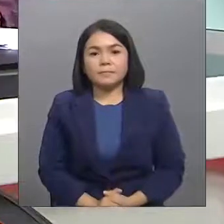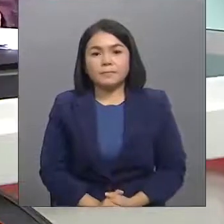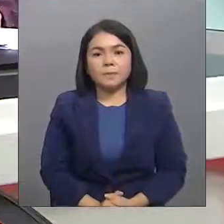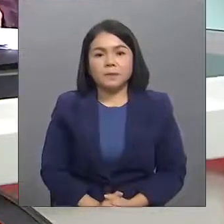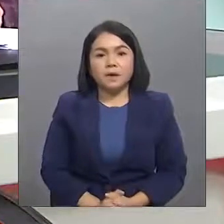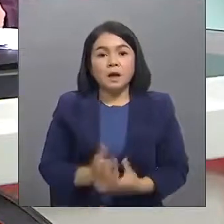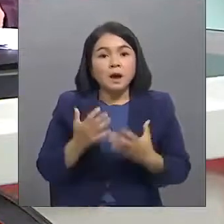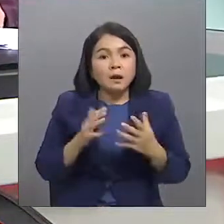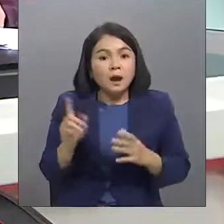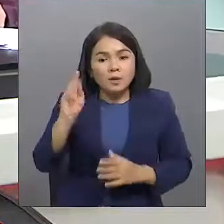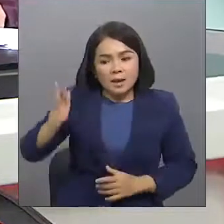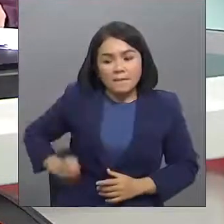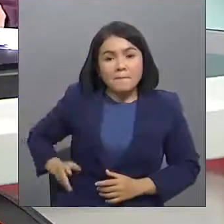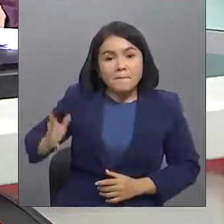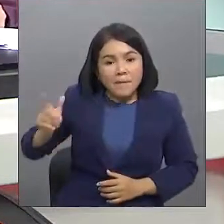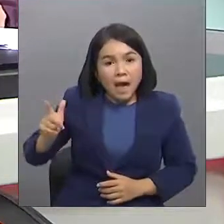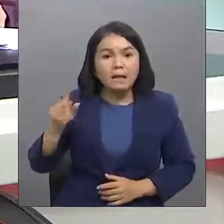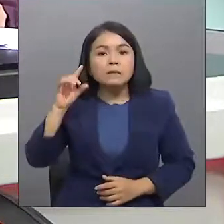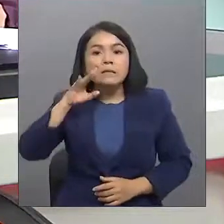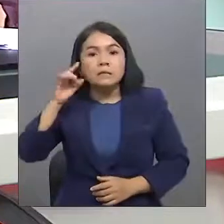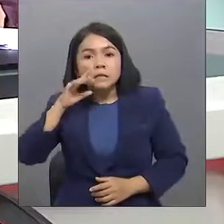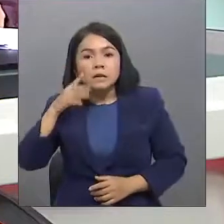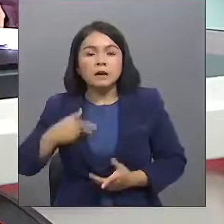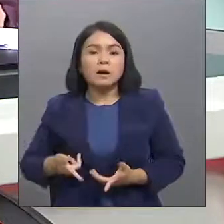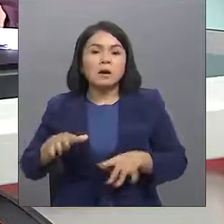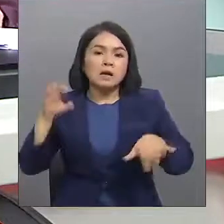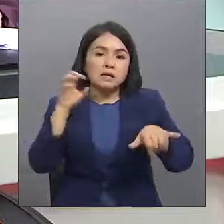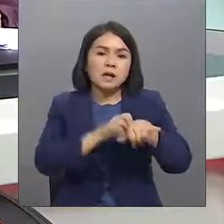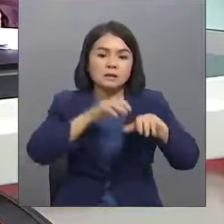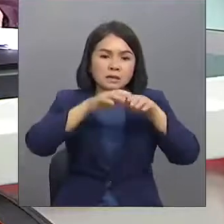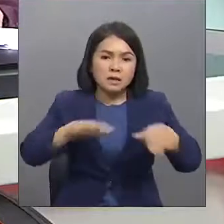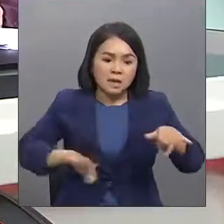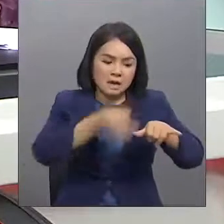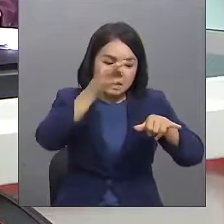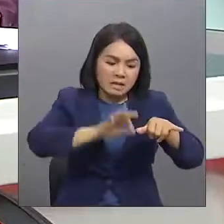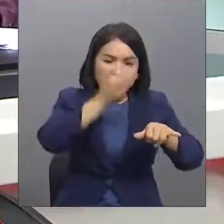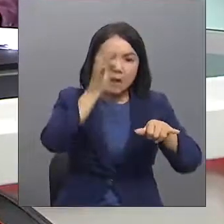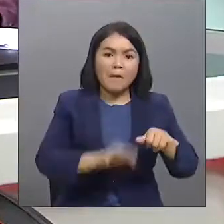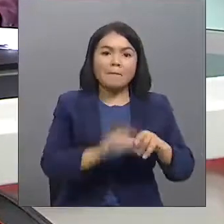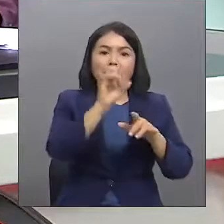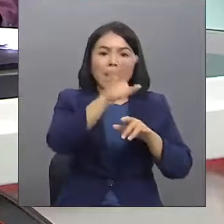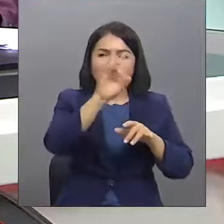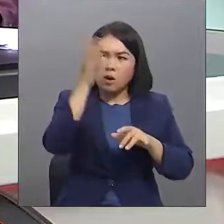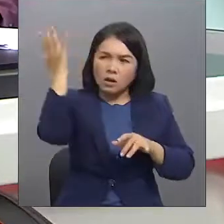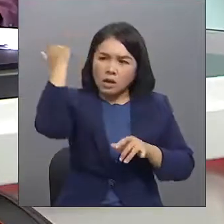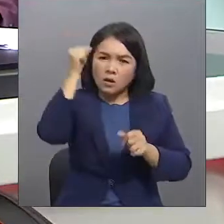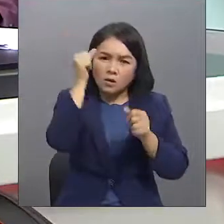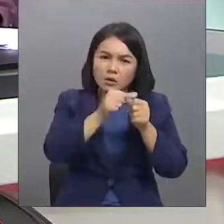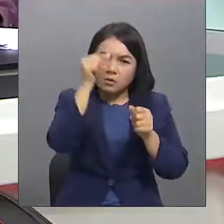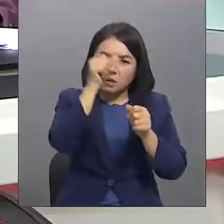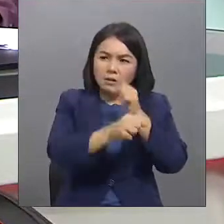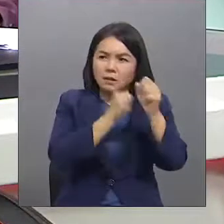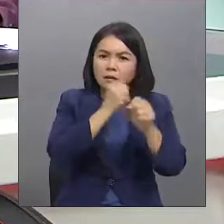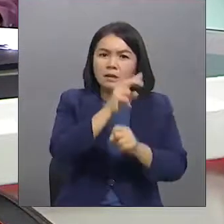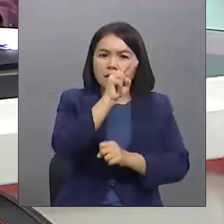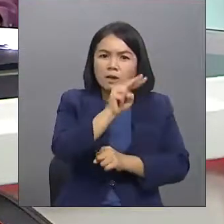หลังเกิดเหตุสุนัขจรจัดรุมกัดเด็กในอำเภอดอยสะเก็ดจังหวัดเชียงใหม่แล้วต้องเย็บไปกว่า100เข็มเมื่อปลายปี2561นะคะทาง